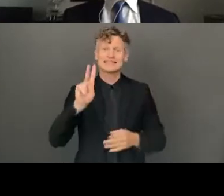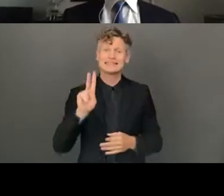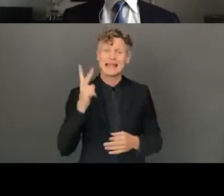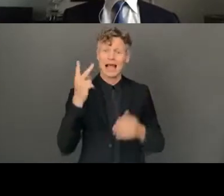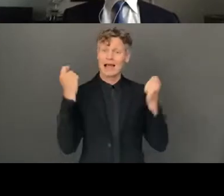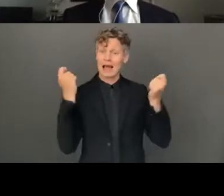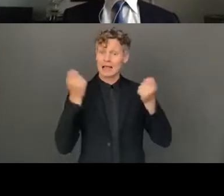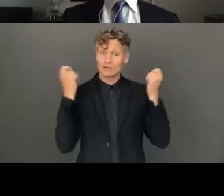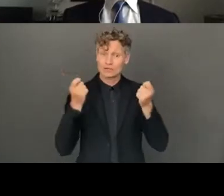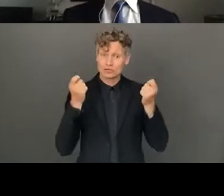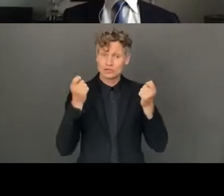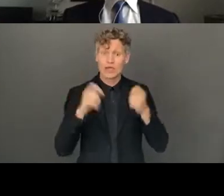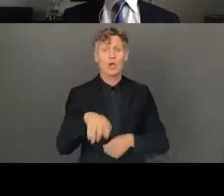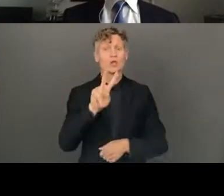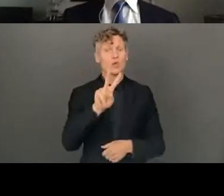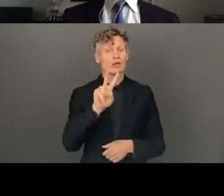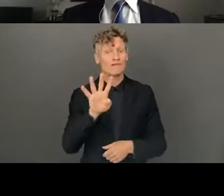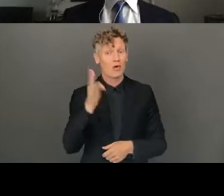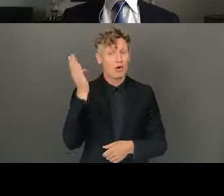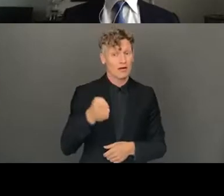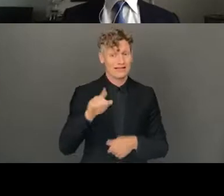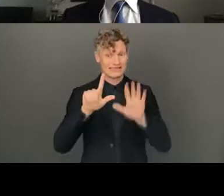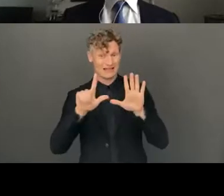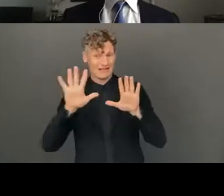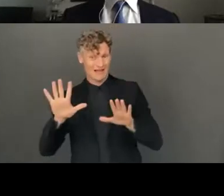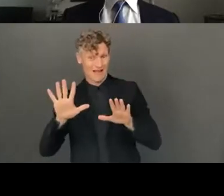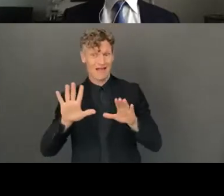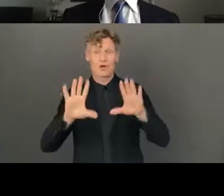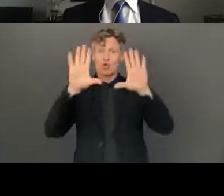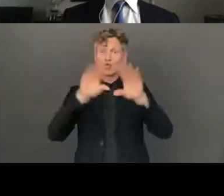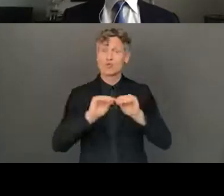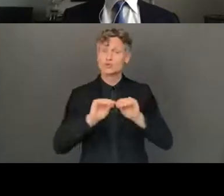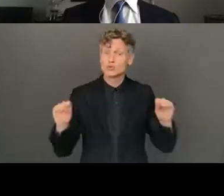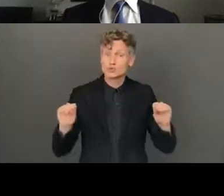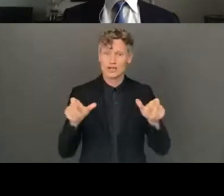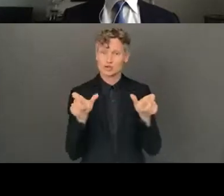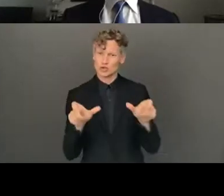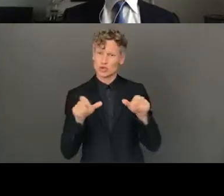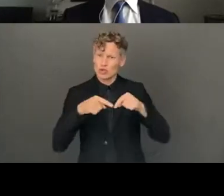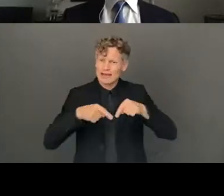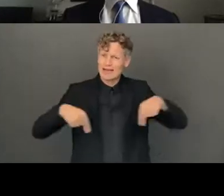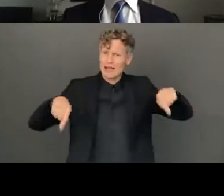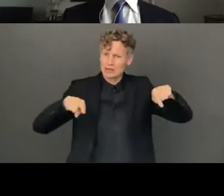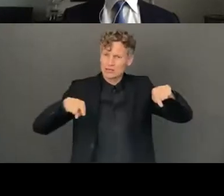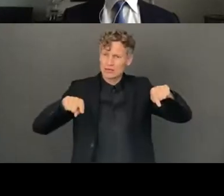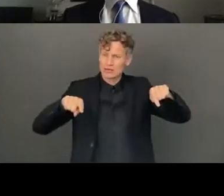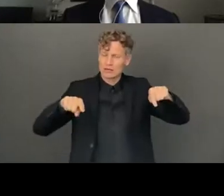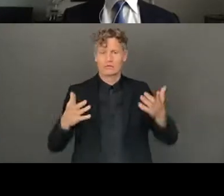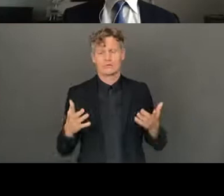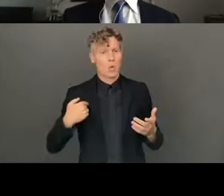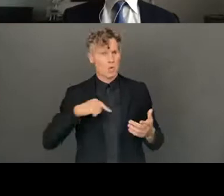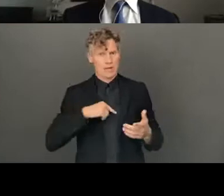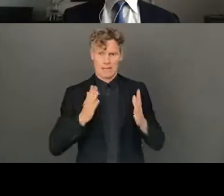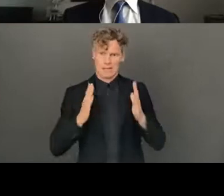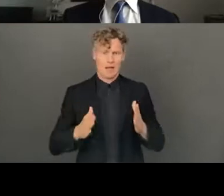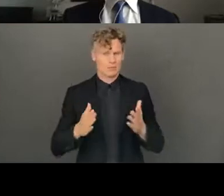de résolution 2475 Conseil de sécurité. Nous devons mieux comprendre comment